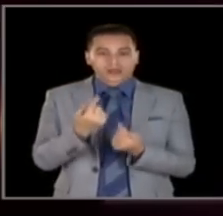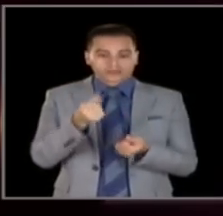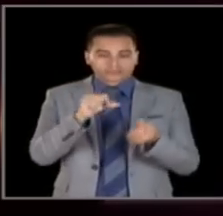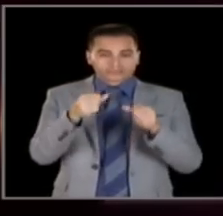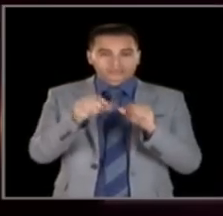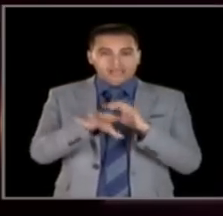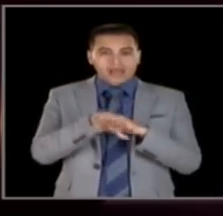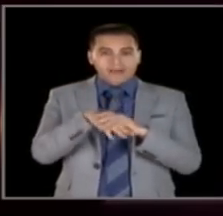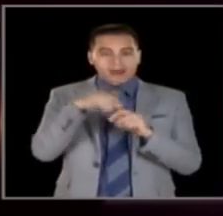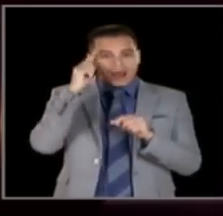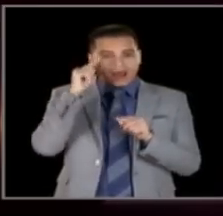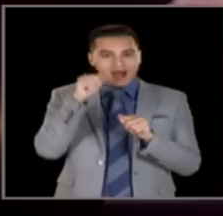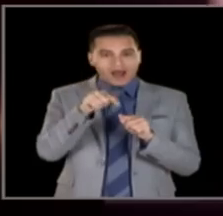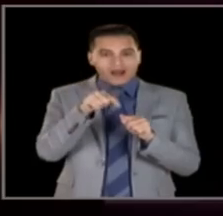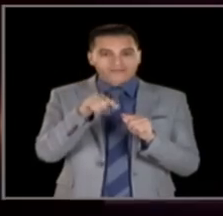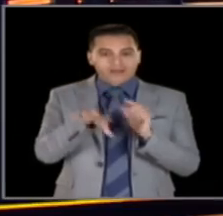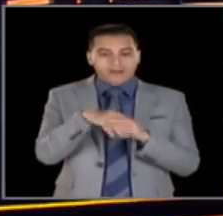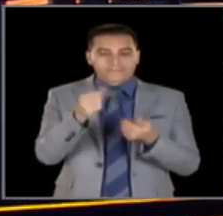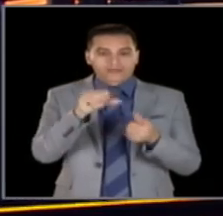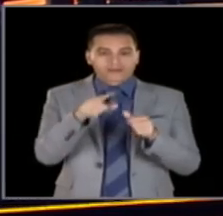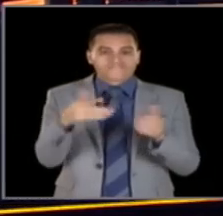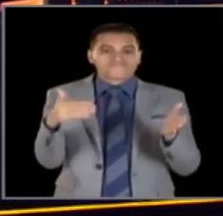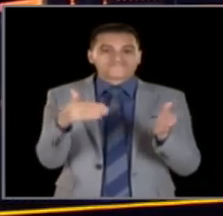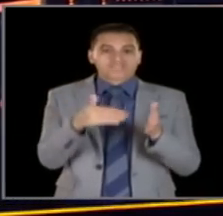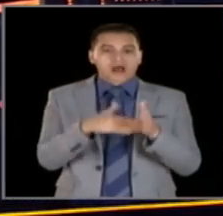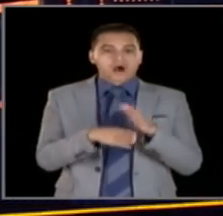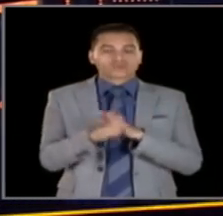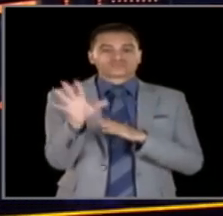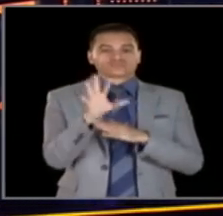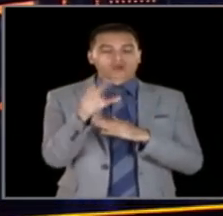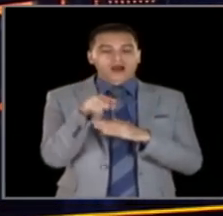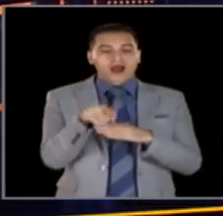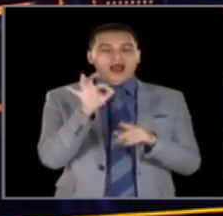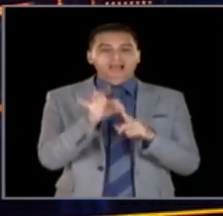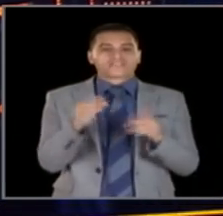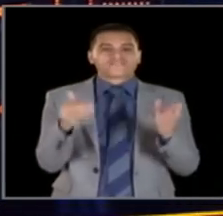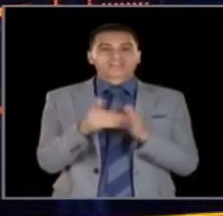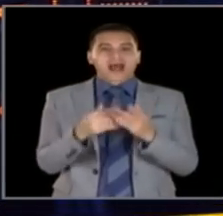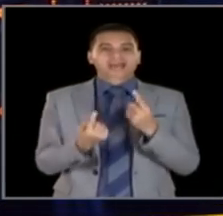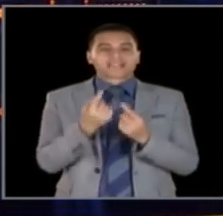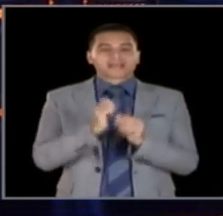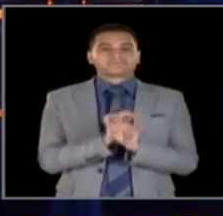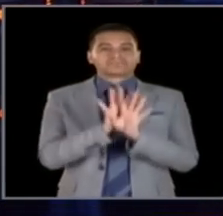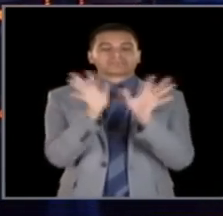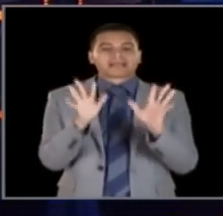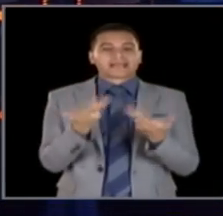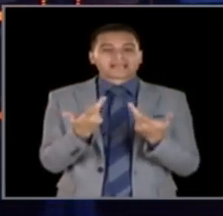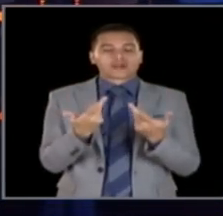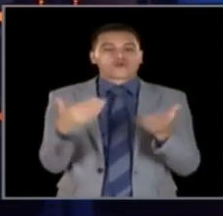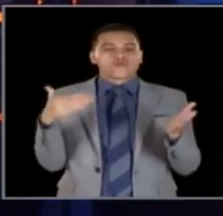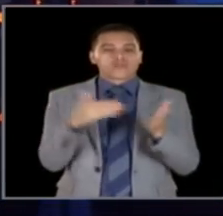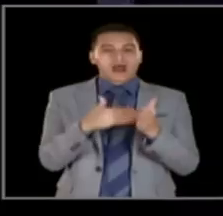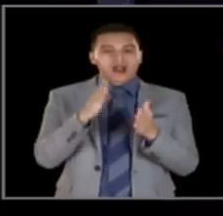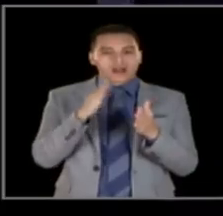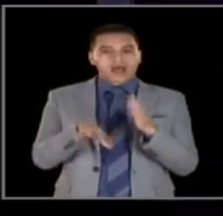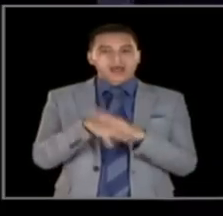كيماوي ونبقى عارفين مسار المركب الكيماوي ده جوه النبات أو جوه الكائن اللي هو هيشتغل عليه، وإزاي ممكن